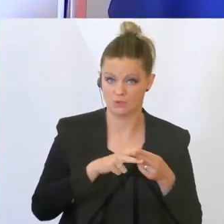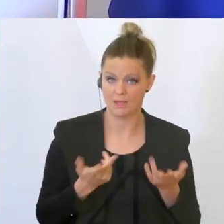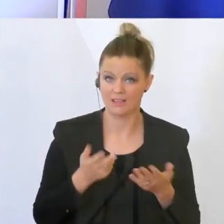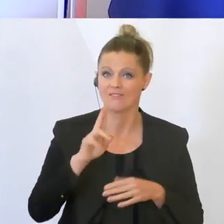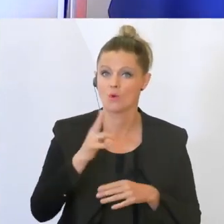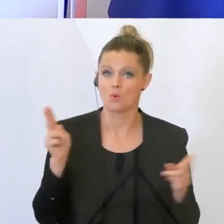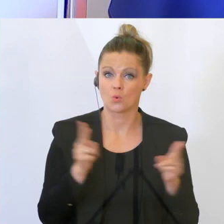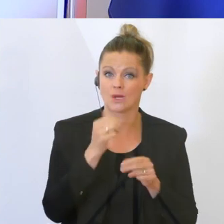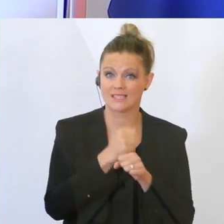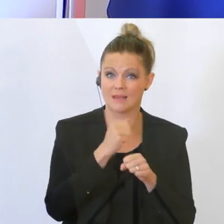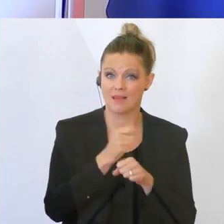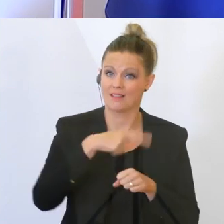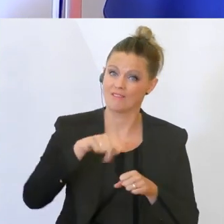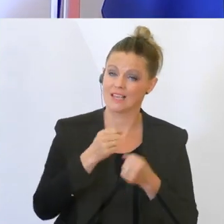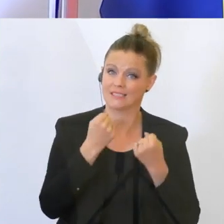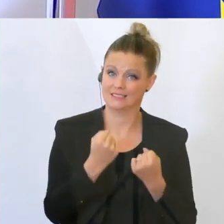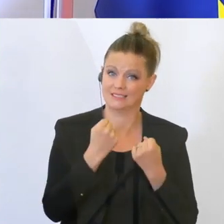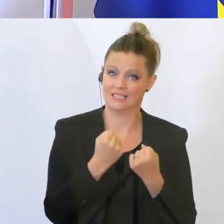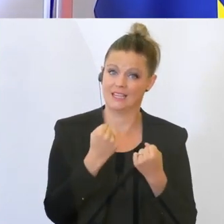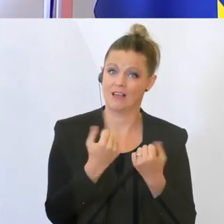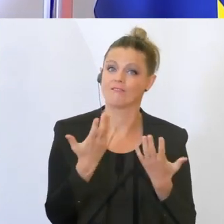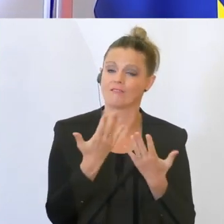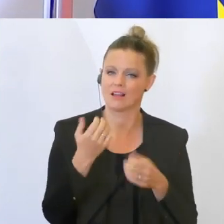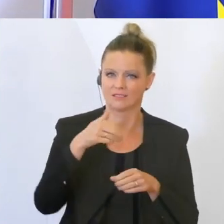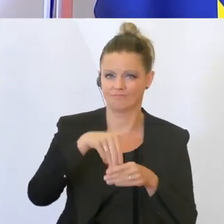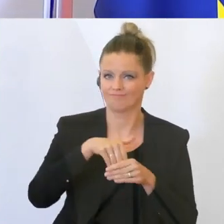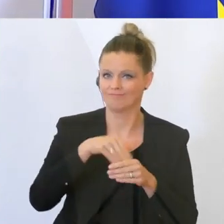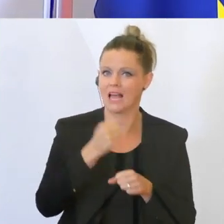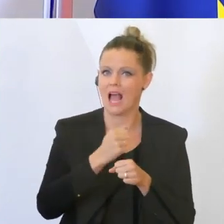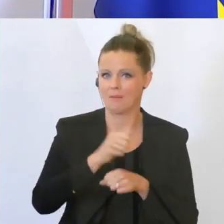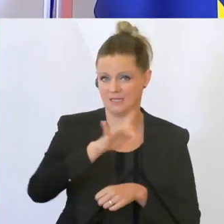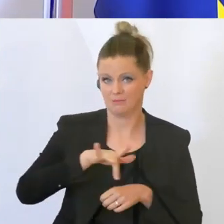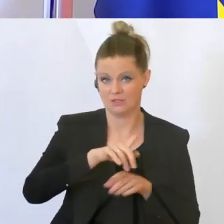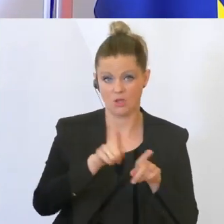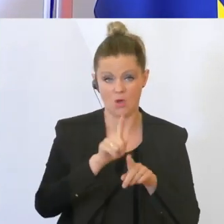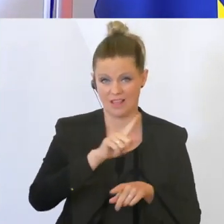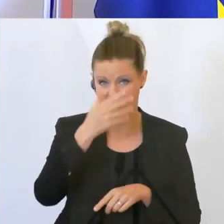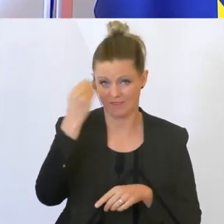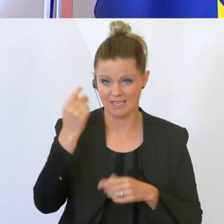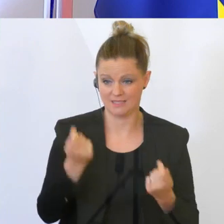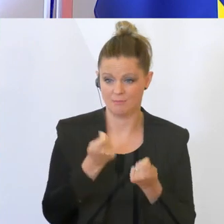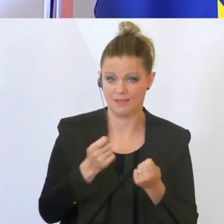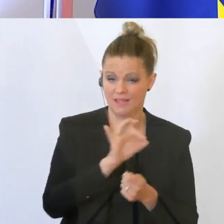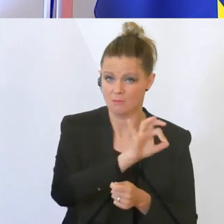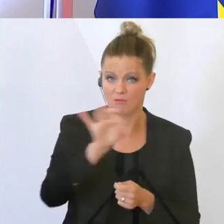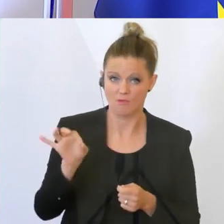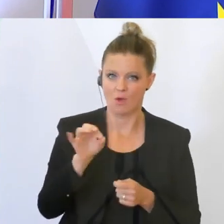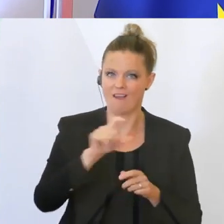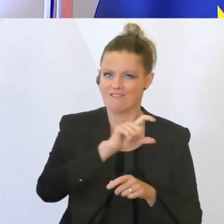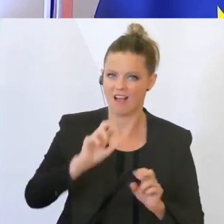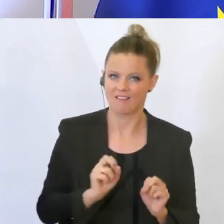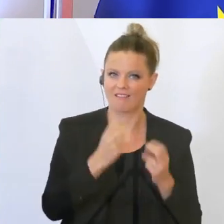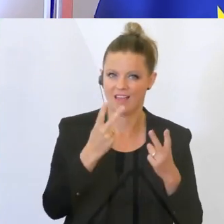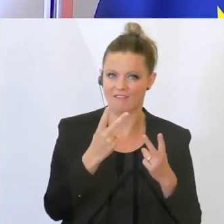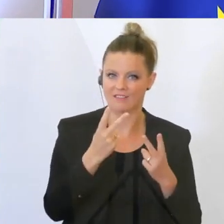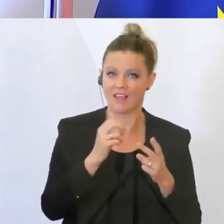denn mit der Kurzarbeit sichern wir Arbeitsplätze und nicht zu vergessen den Betrieben die Fachkräfte für die